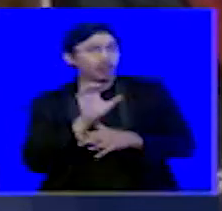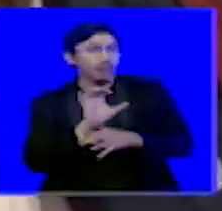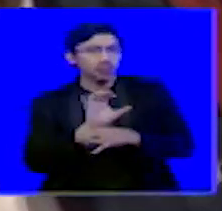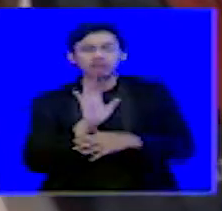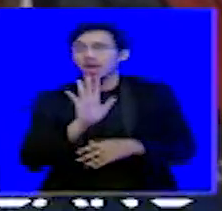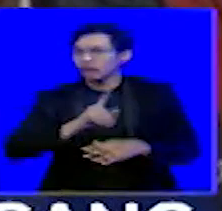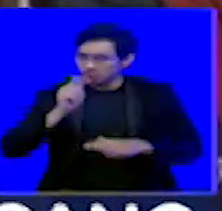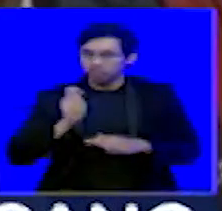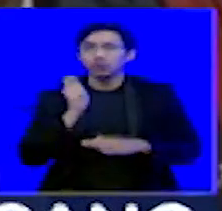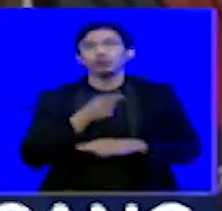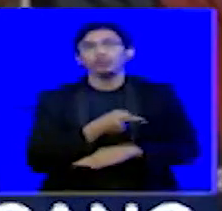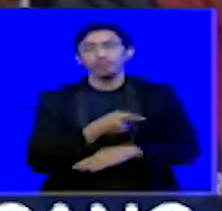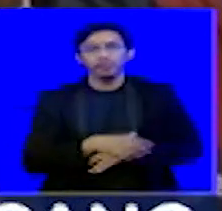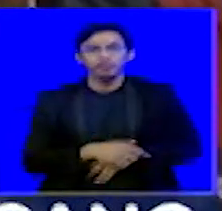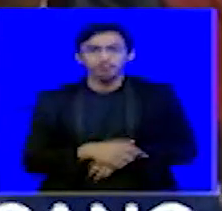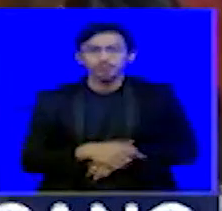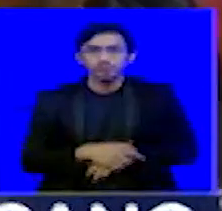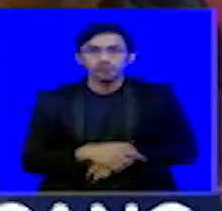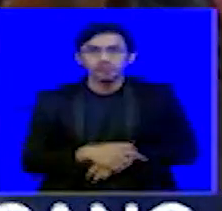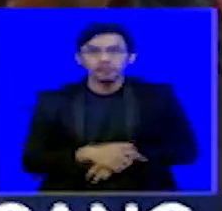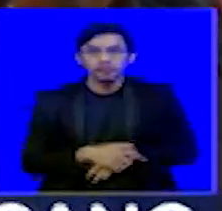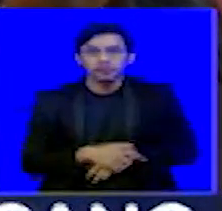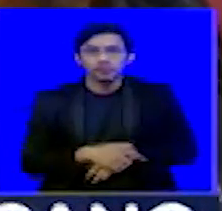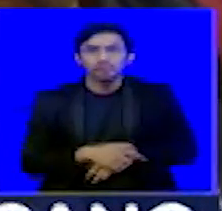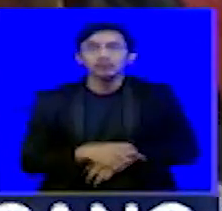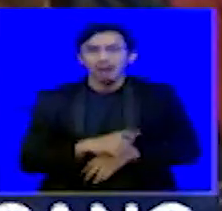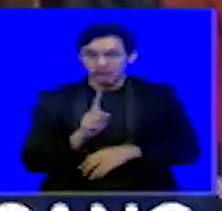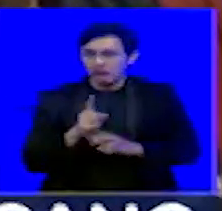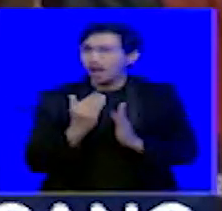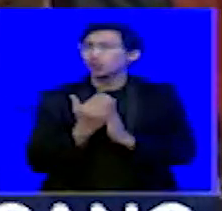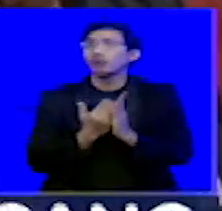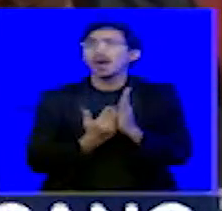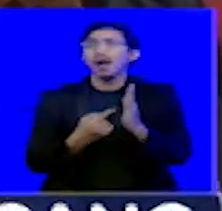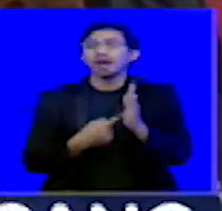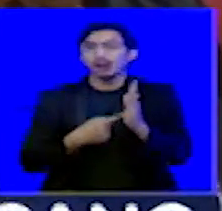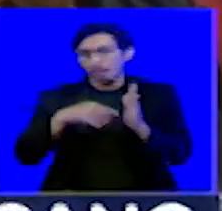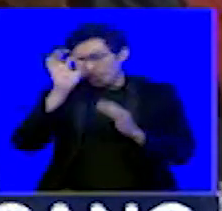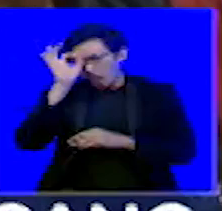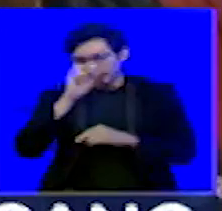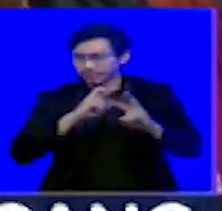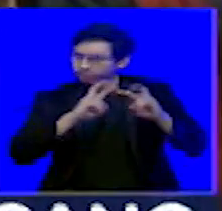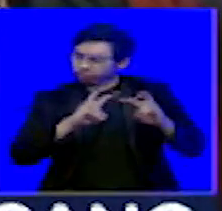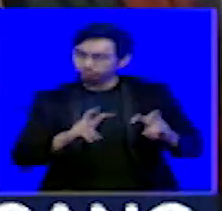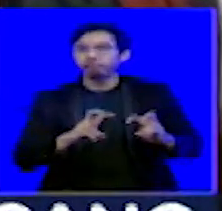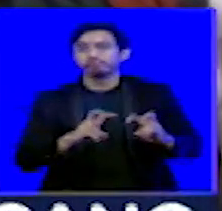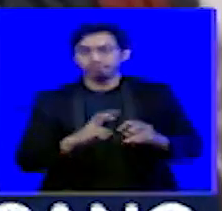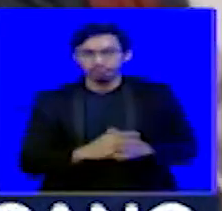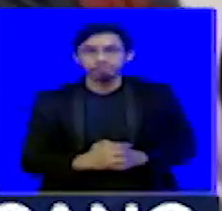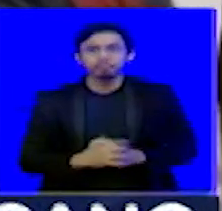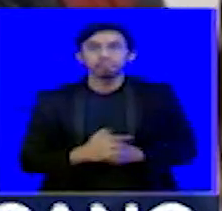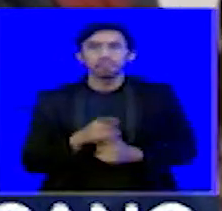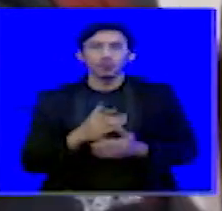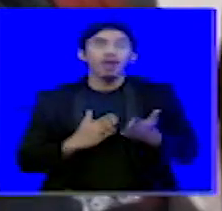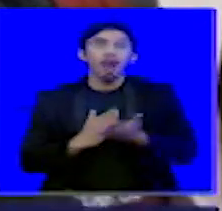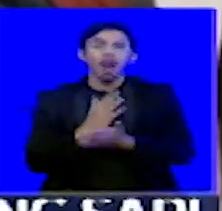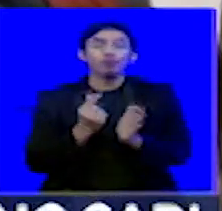yang mengatur dan nanti ada aparat yang akan menyelidiki kasusnya. Karena ini melanggar Undang-Undang Perlindungan